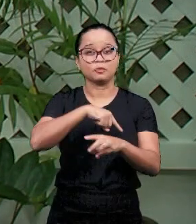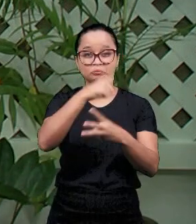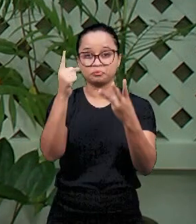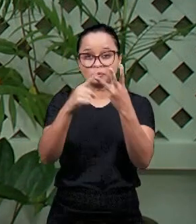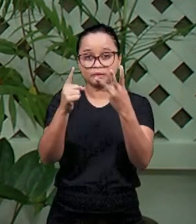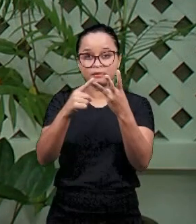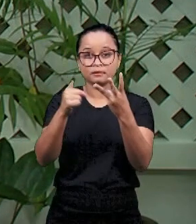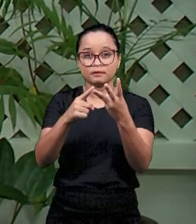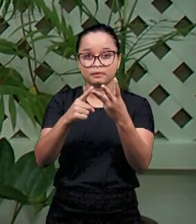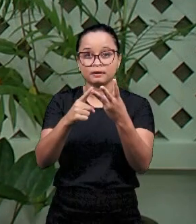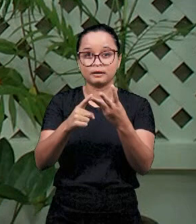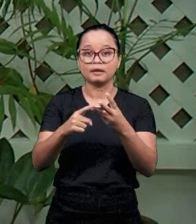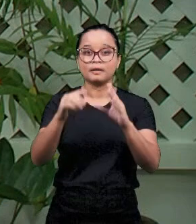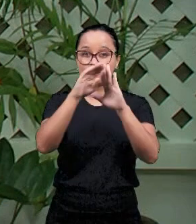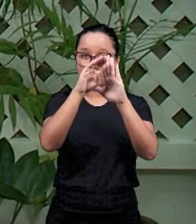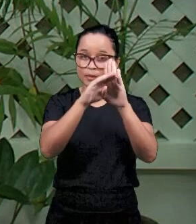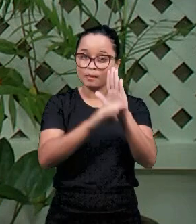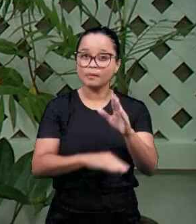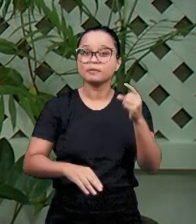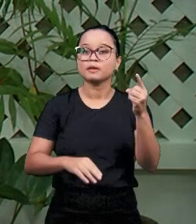en troisième place.